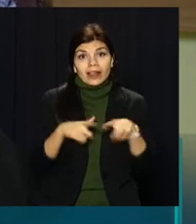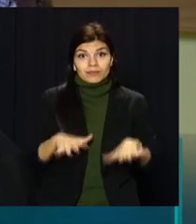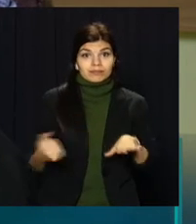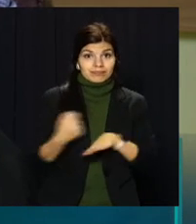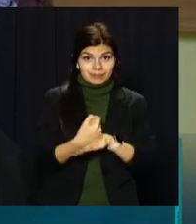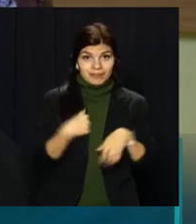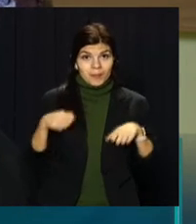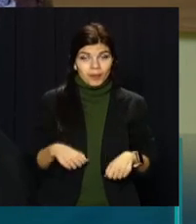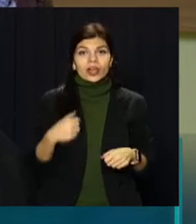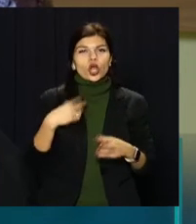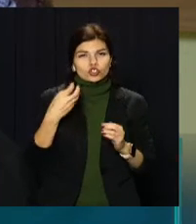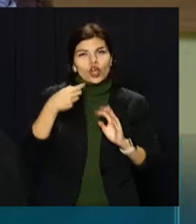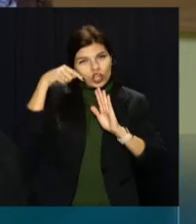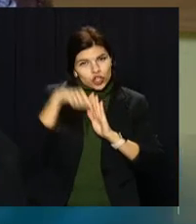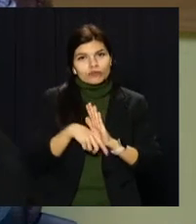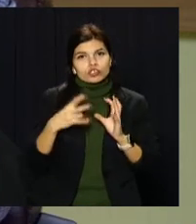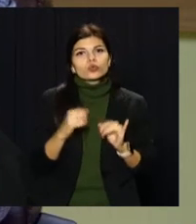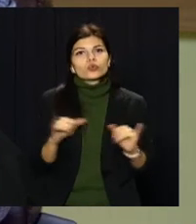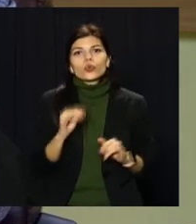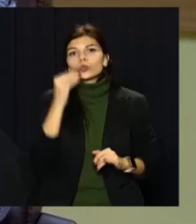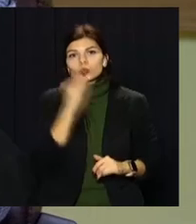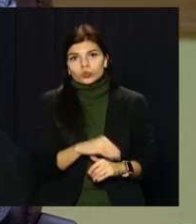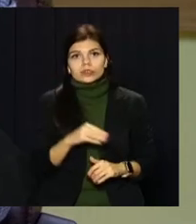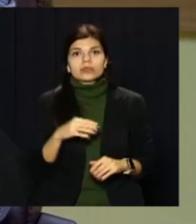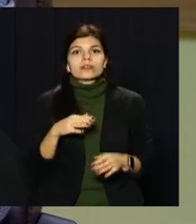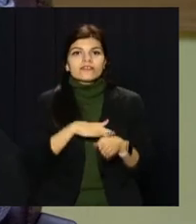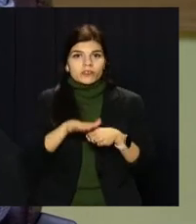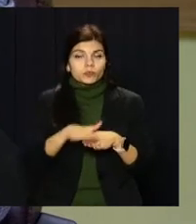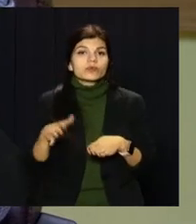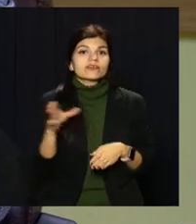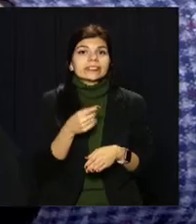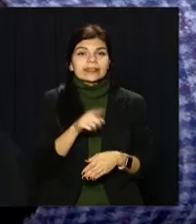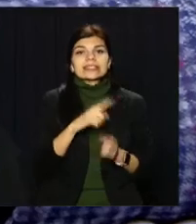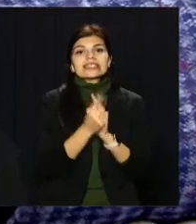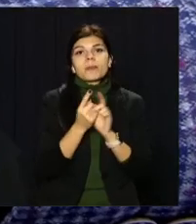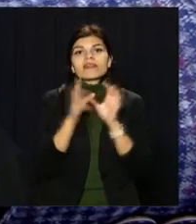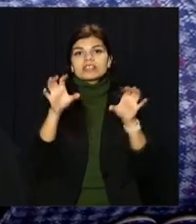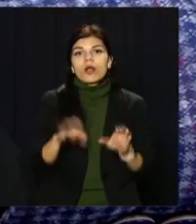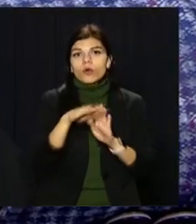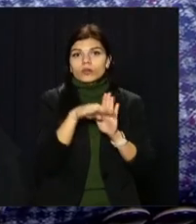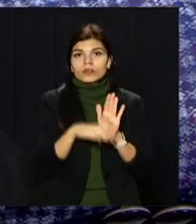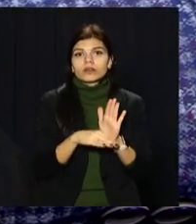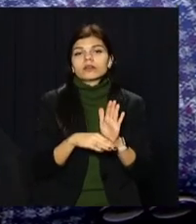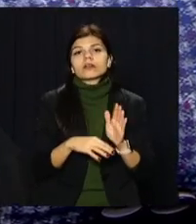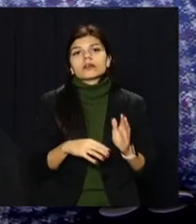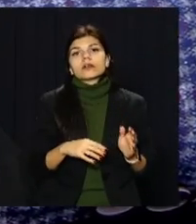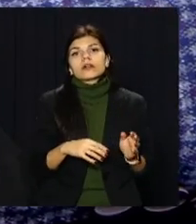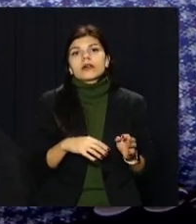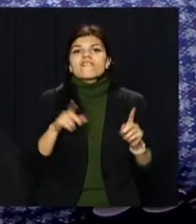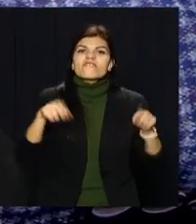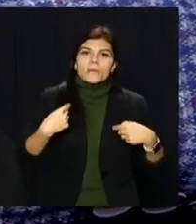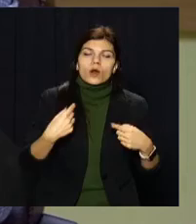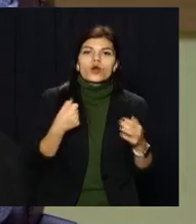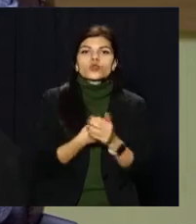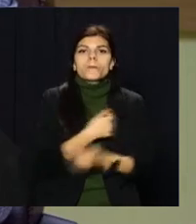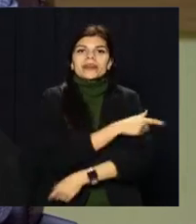більш досконаліше втілювати всі ті зміни в законодавстві і в вимогах до надання медичної допомоги. І